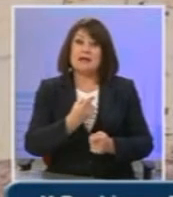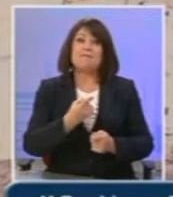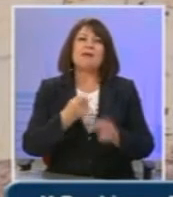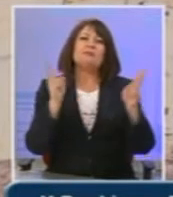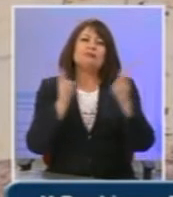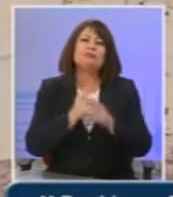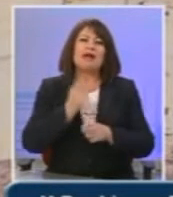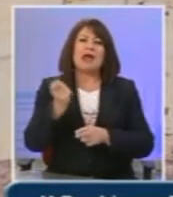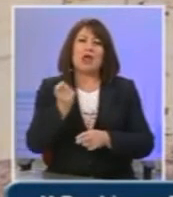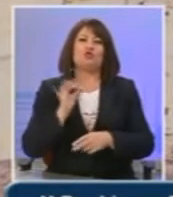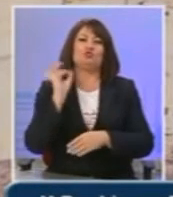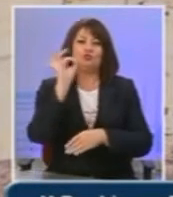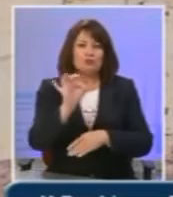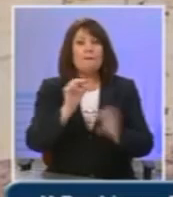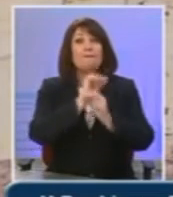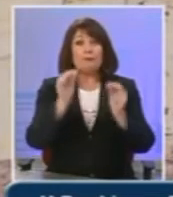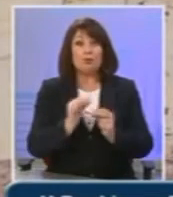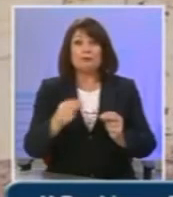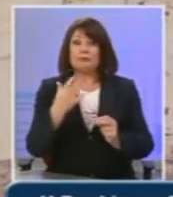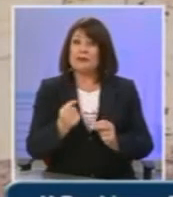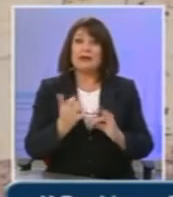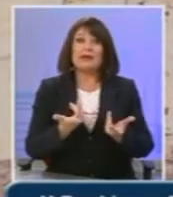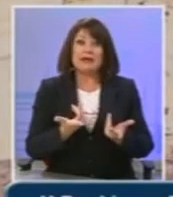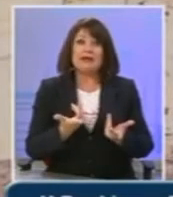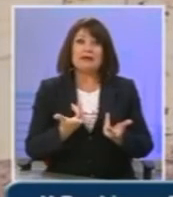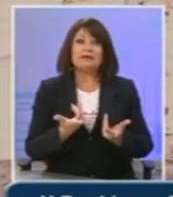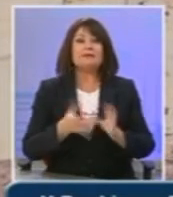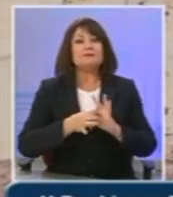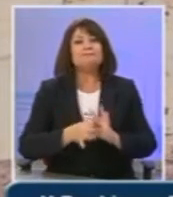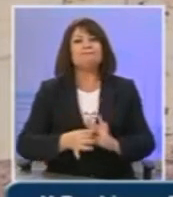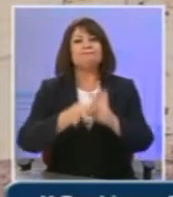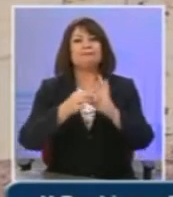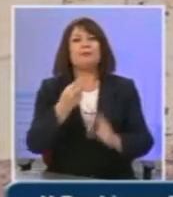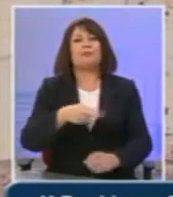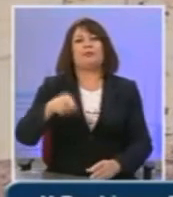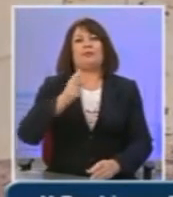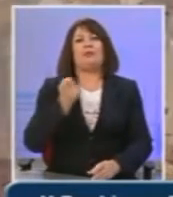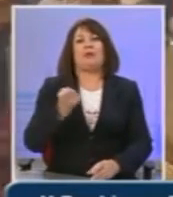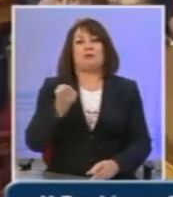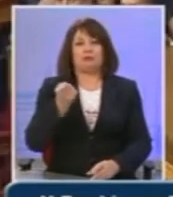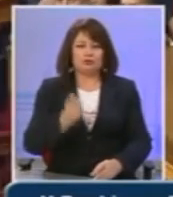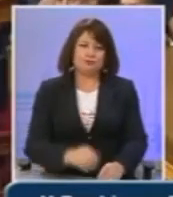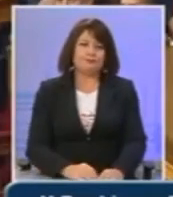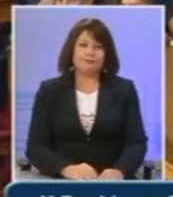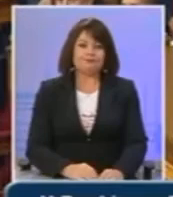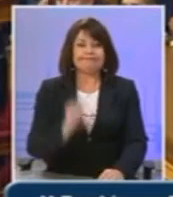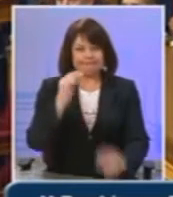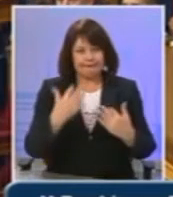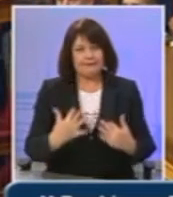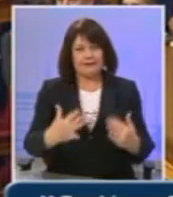χρέους, αλλά και με αποτέλεσμα τελικά τη συνεχή αύξησή του. Η Ελληνική Βουλή,